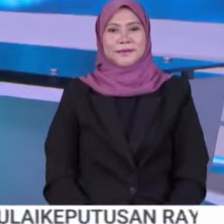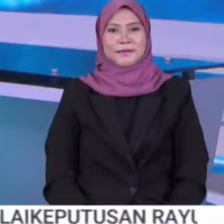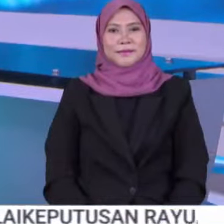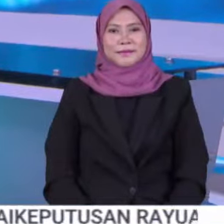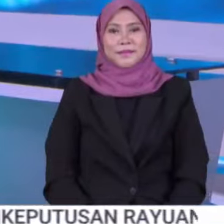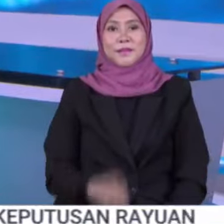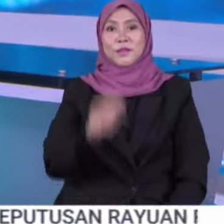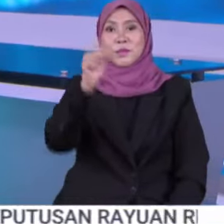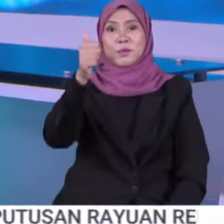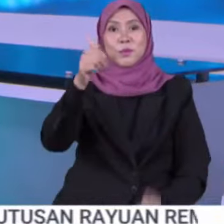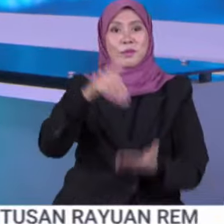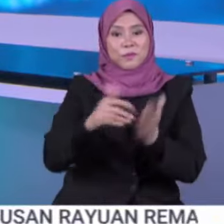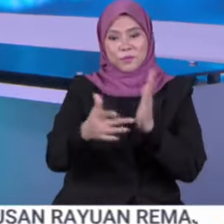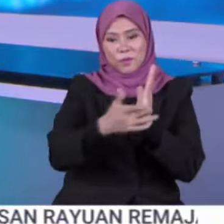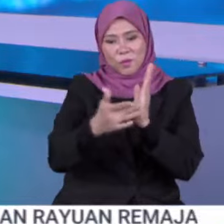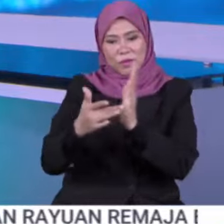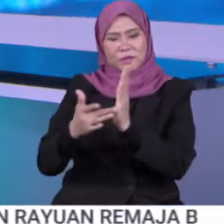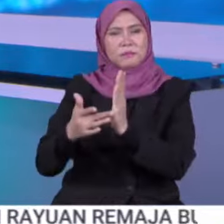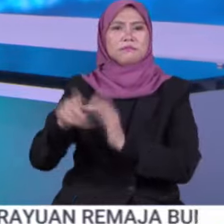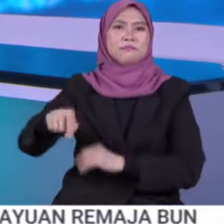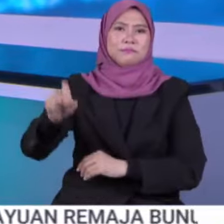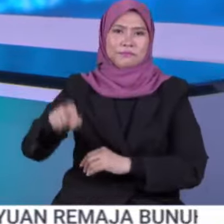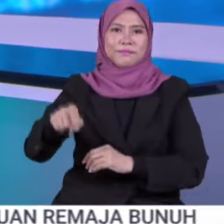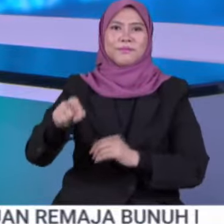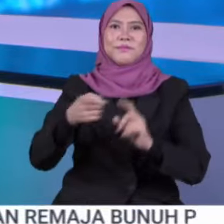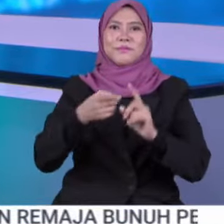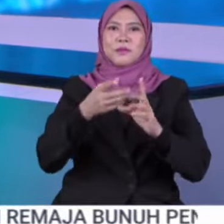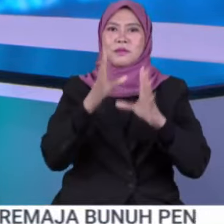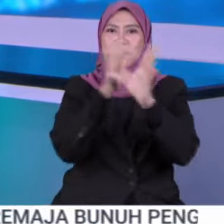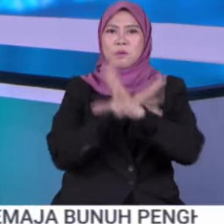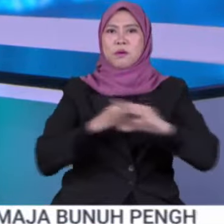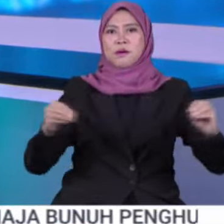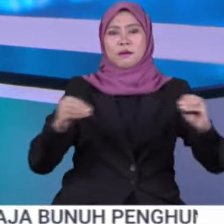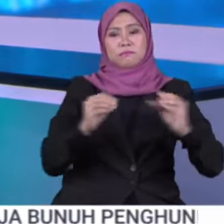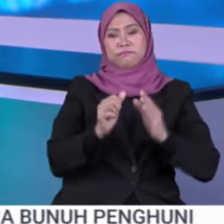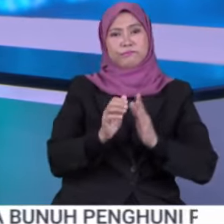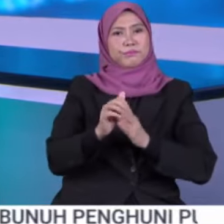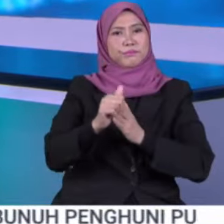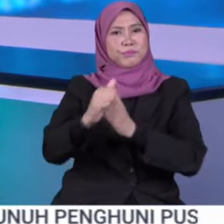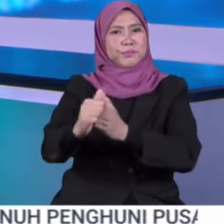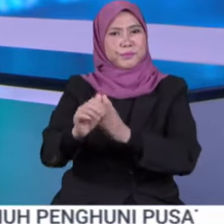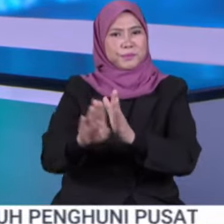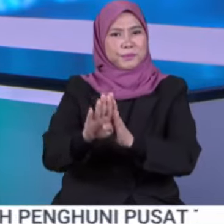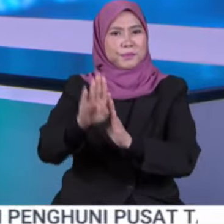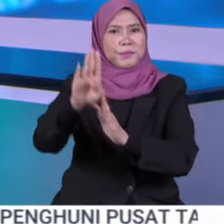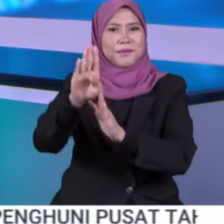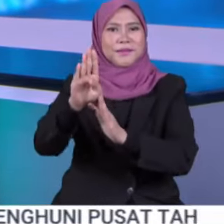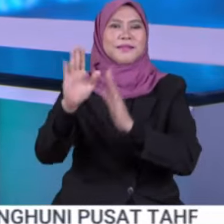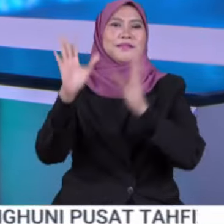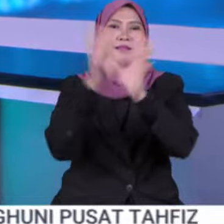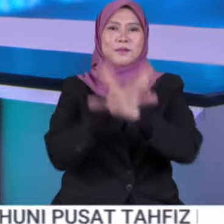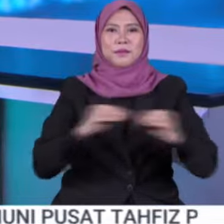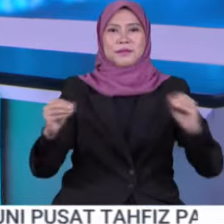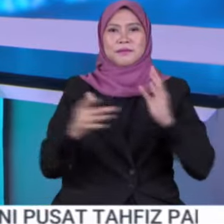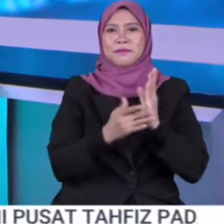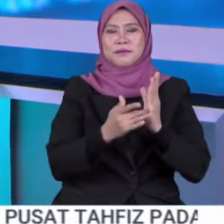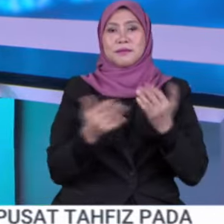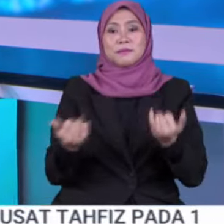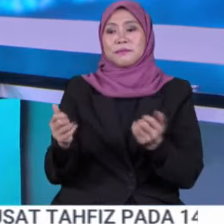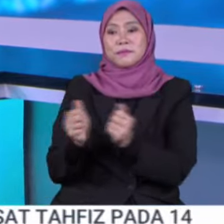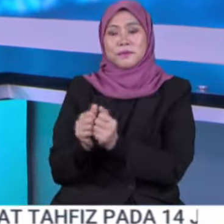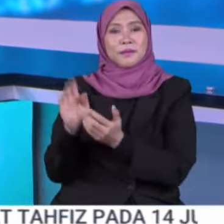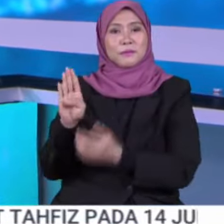Baik, 10,000 teknologi diperlukan Sarawak bagi memacu pembangunan industri di negeri itu. Langsung perincangannya bersama Puma Win